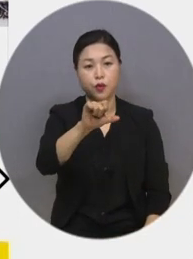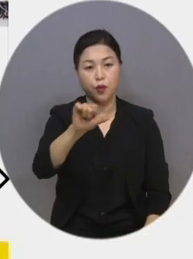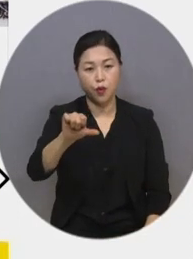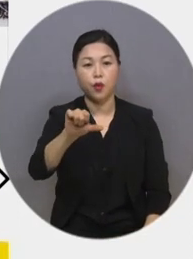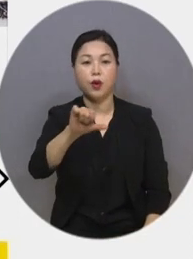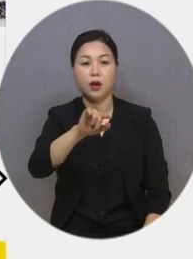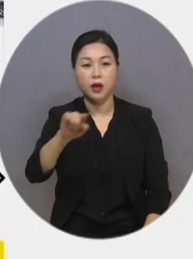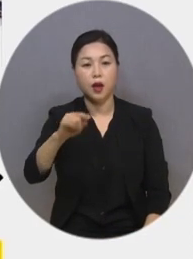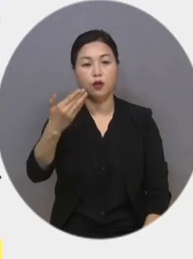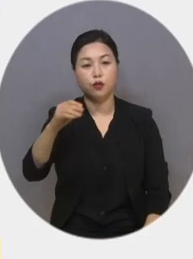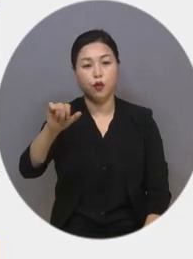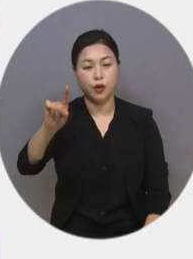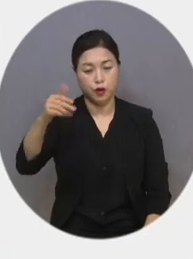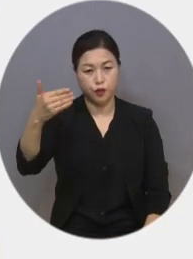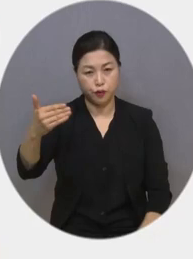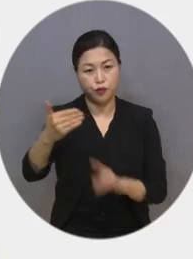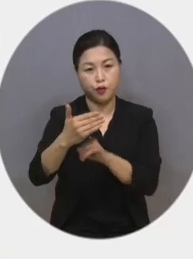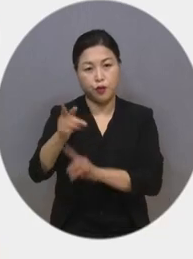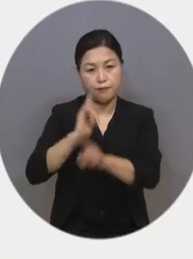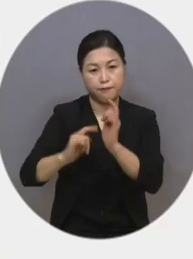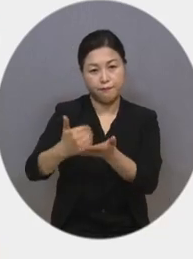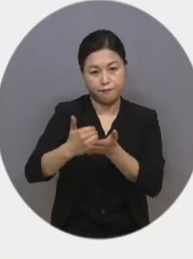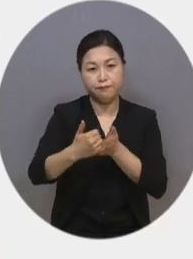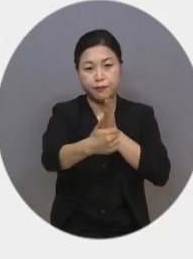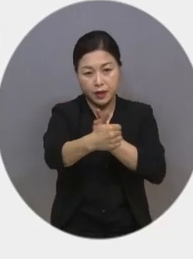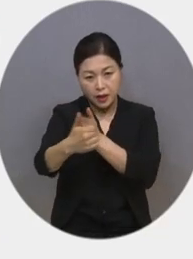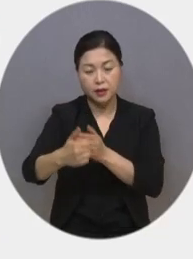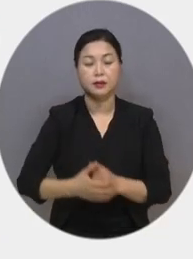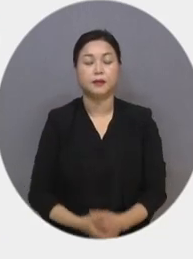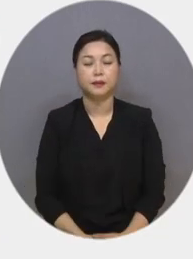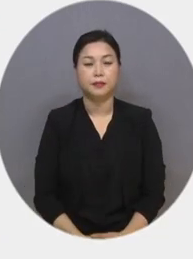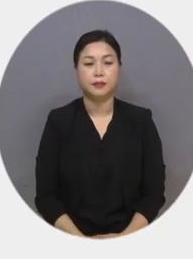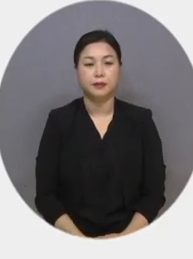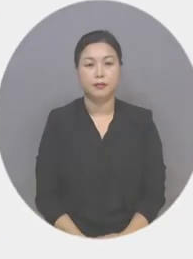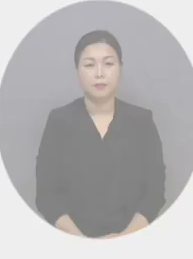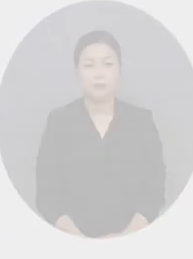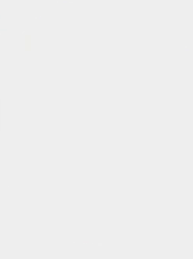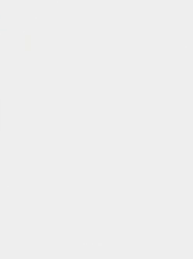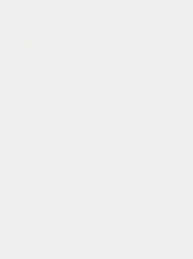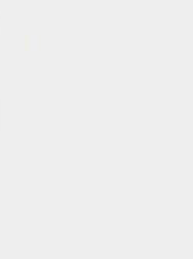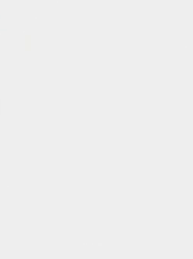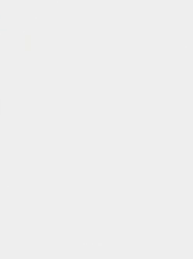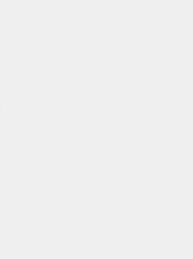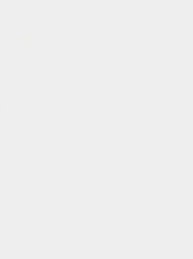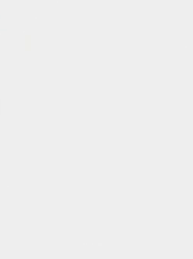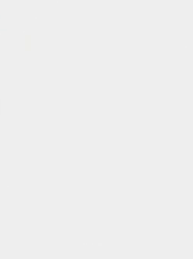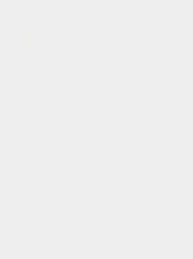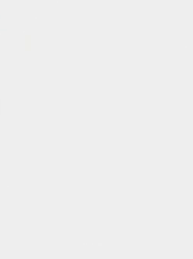전화번호 02-2655-9519로 많은 제보 바랍니다.